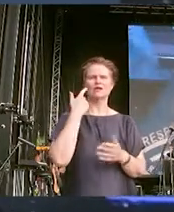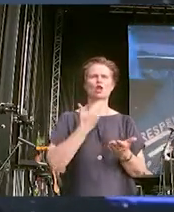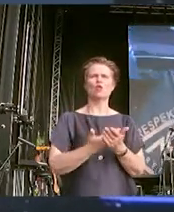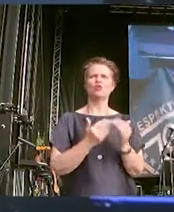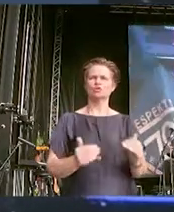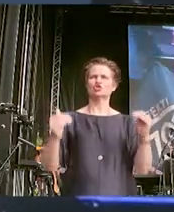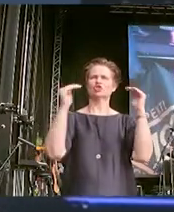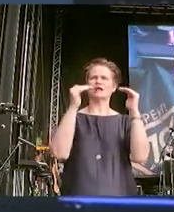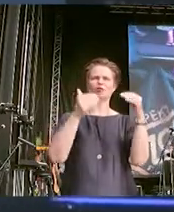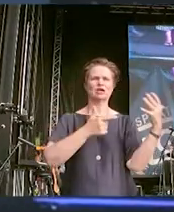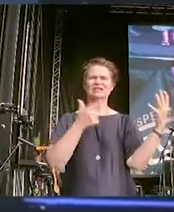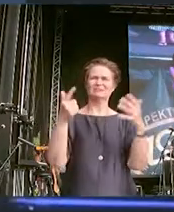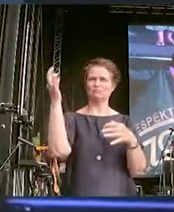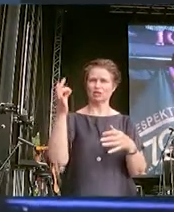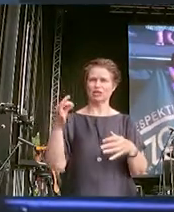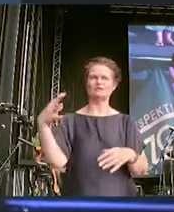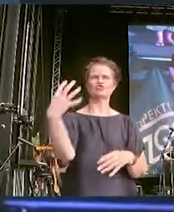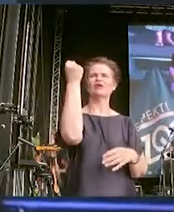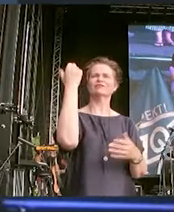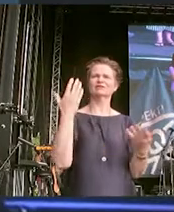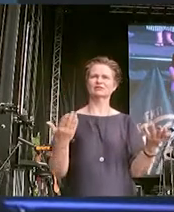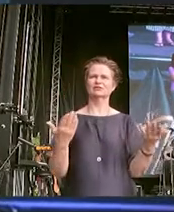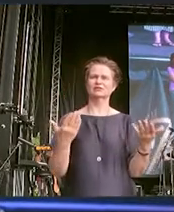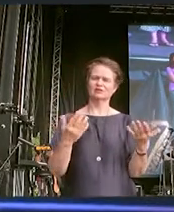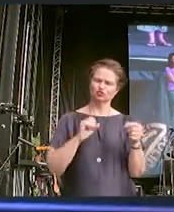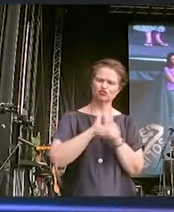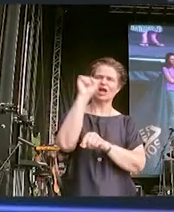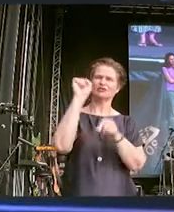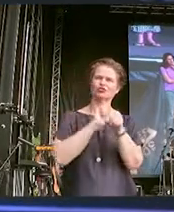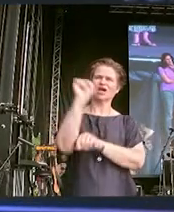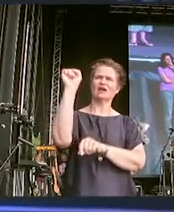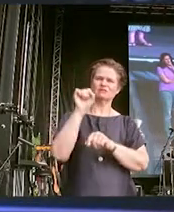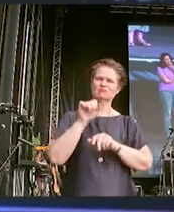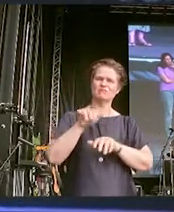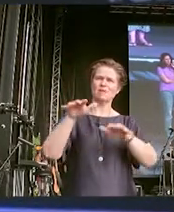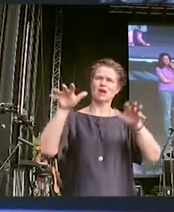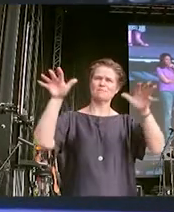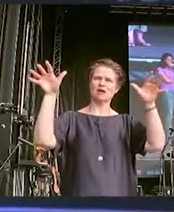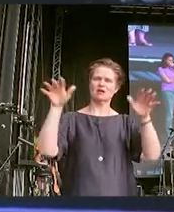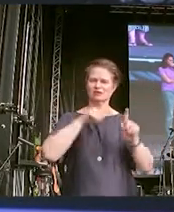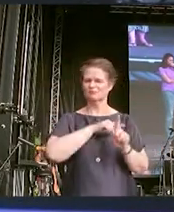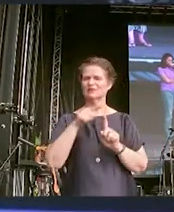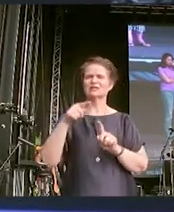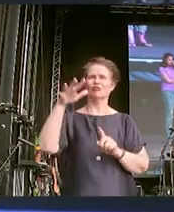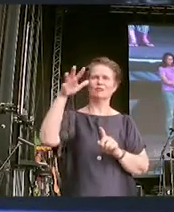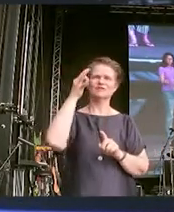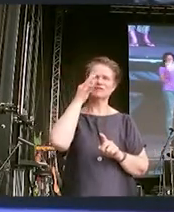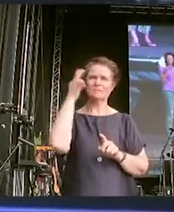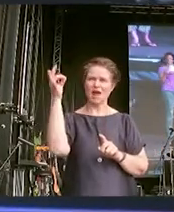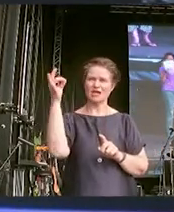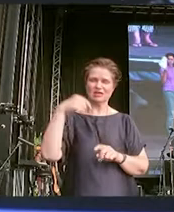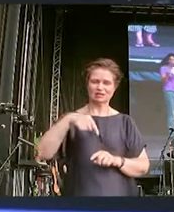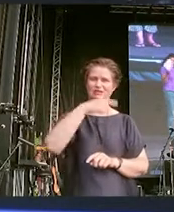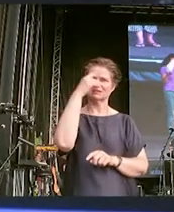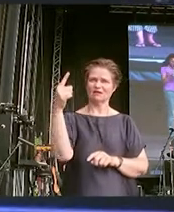um 7% durchsetzen. Nach weiteren Streiks konnten wir uns zum 15. Mai diesen Jahres